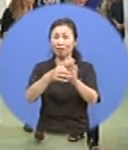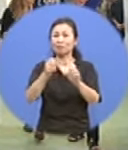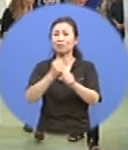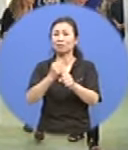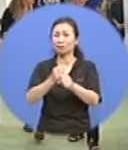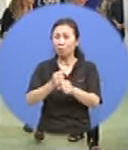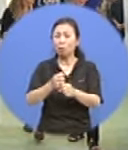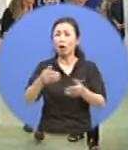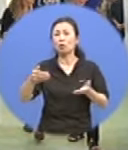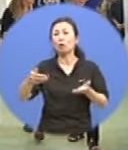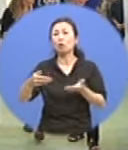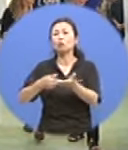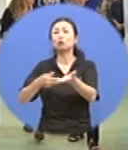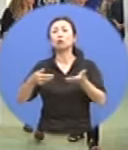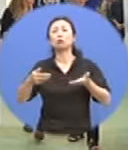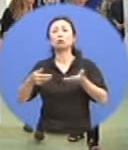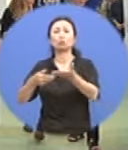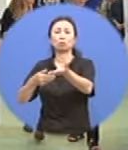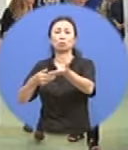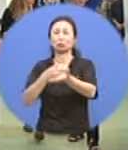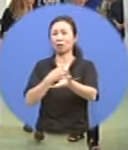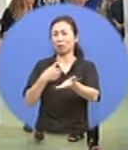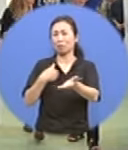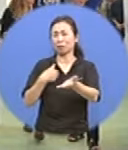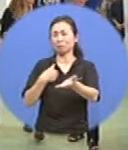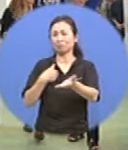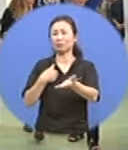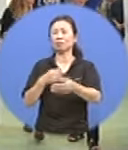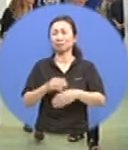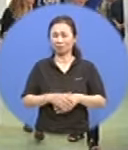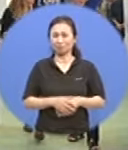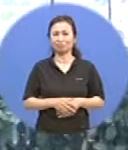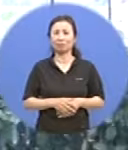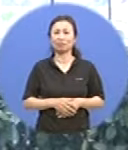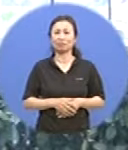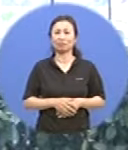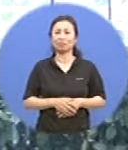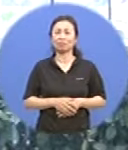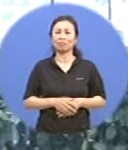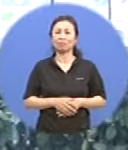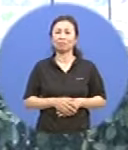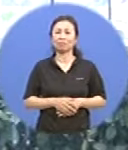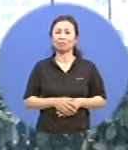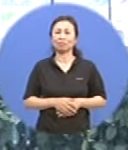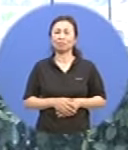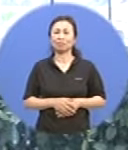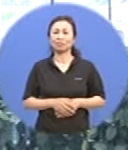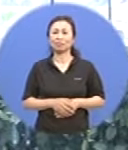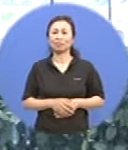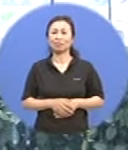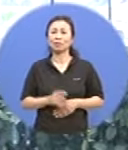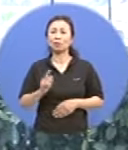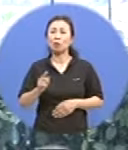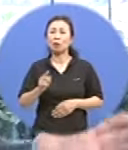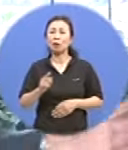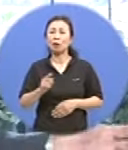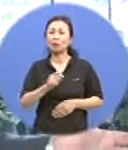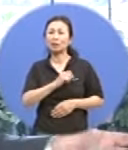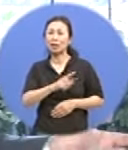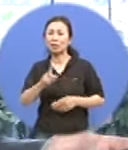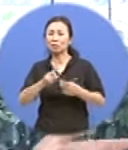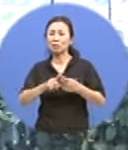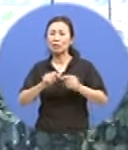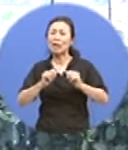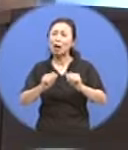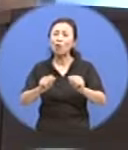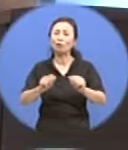あるいは最終的には現地と協力関係できたりしますね、うん、でそういうことを積極的にみんなやりましょうよ